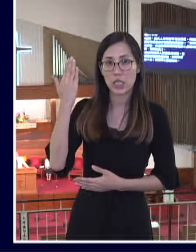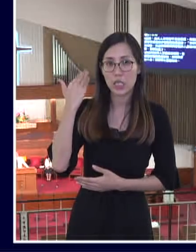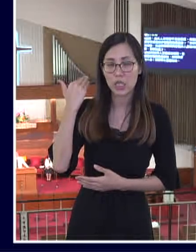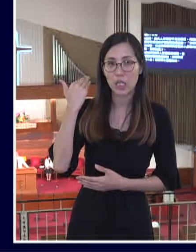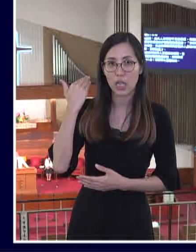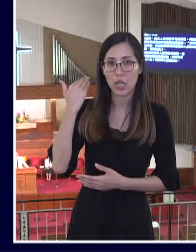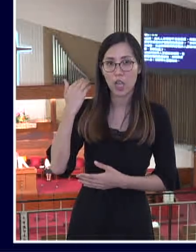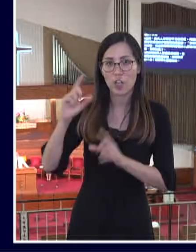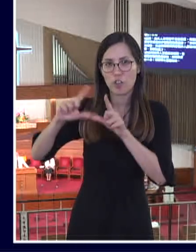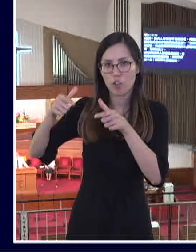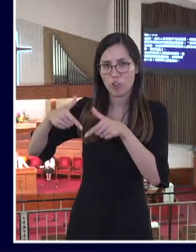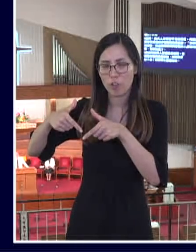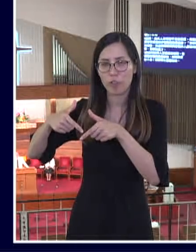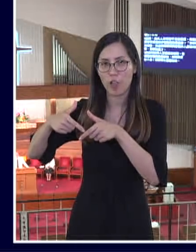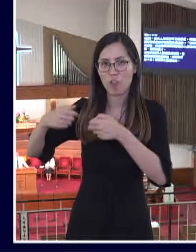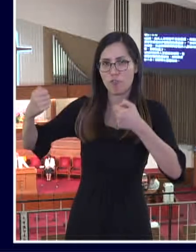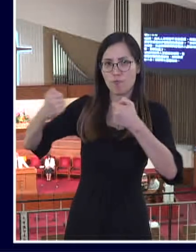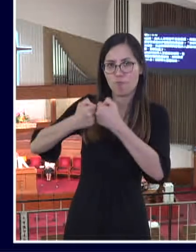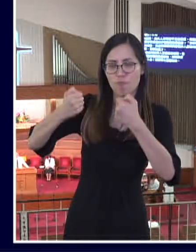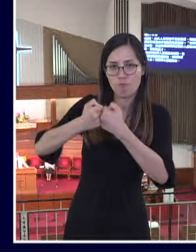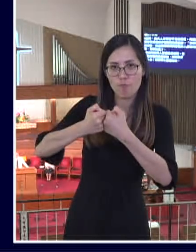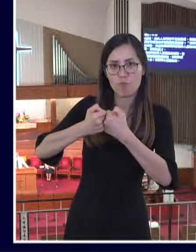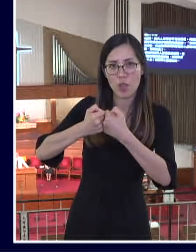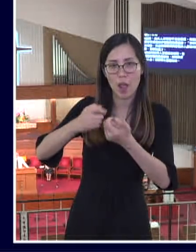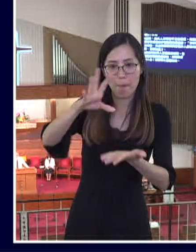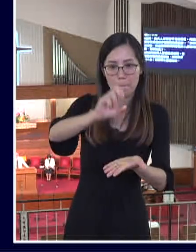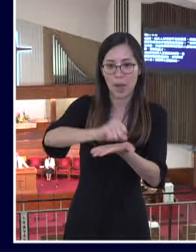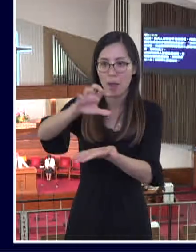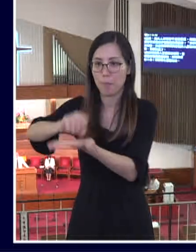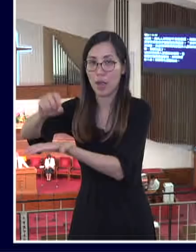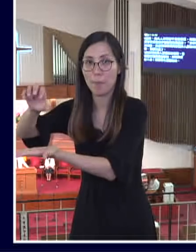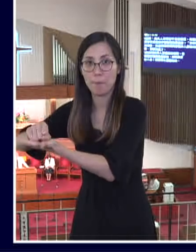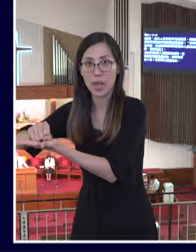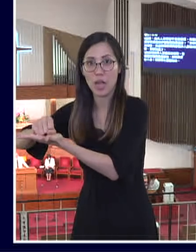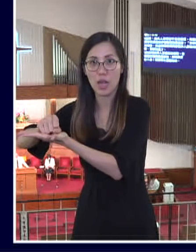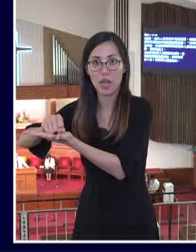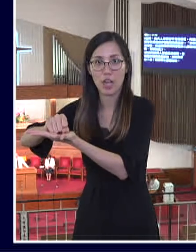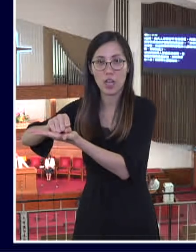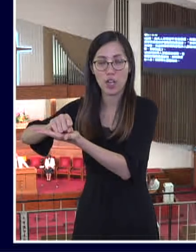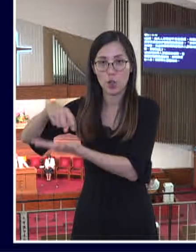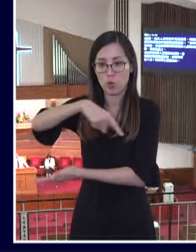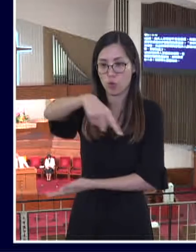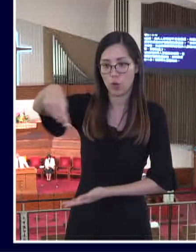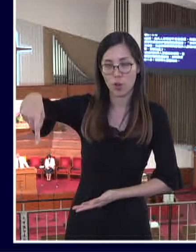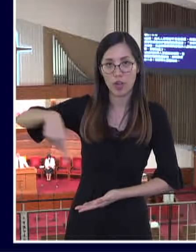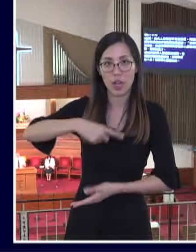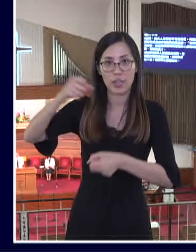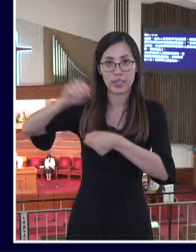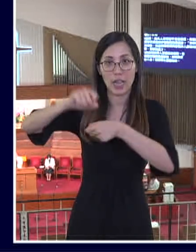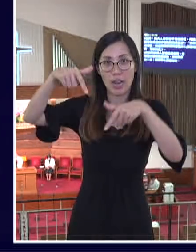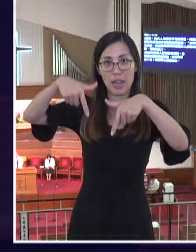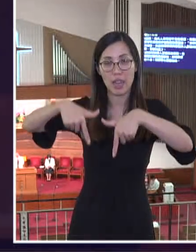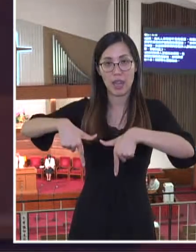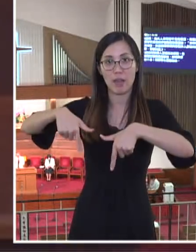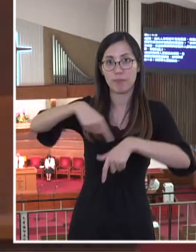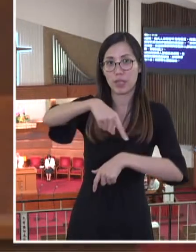仗，以至呢是可以逐漸來到去攞咗呢個迦南地呢個應許地。咁去到一個階段